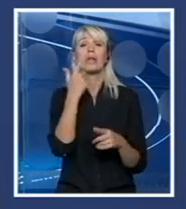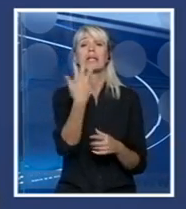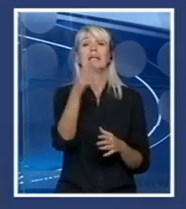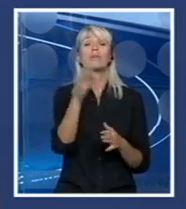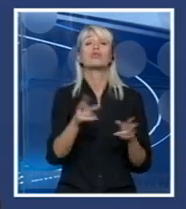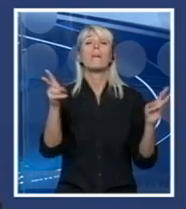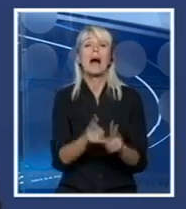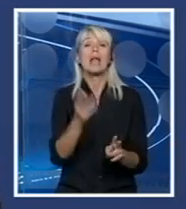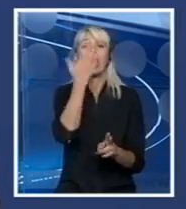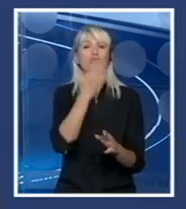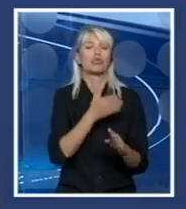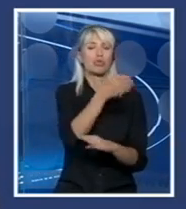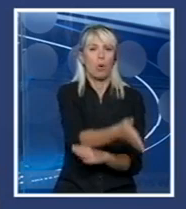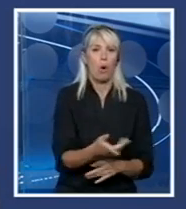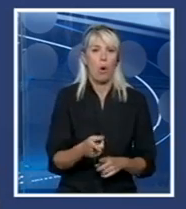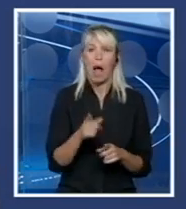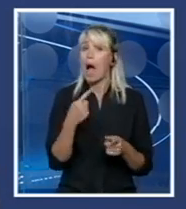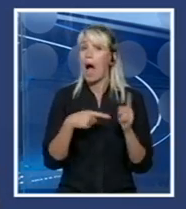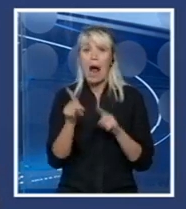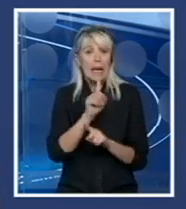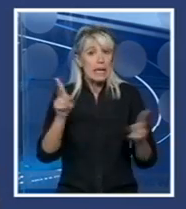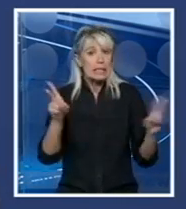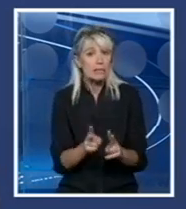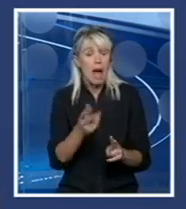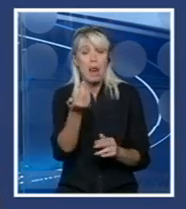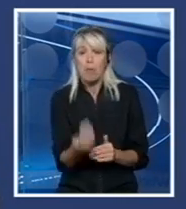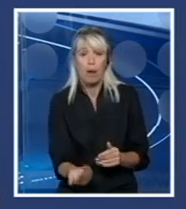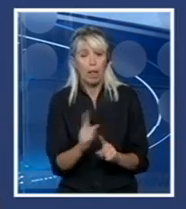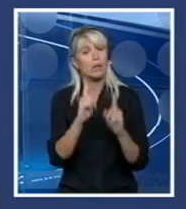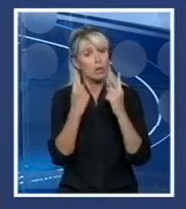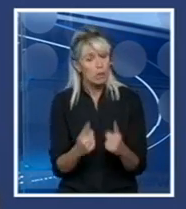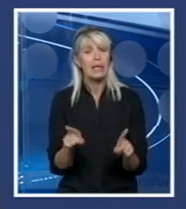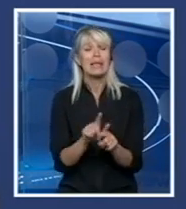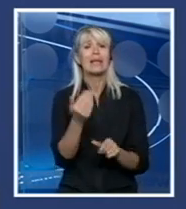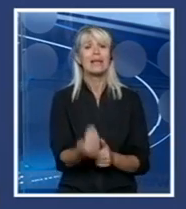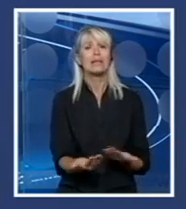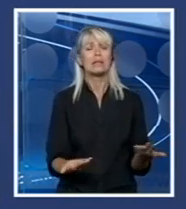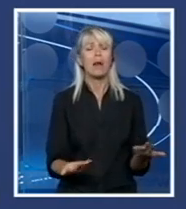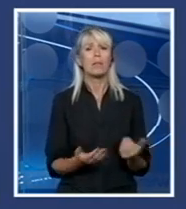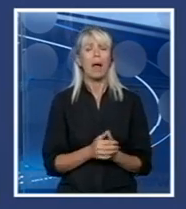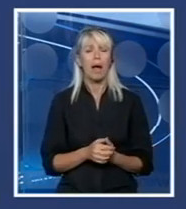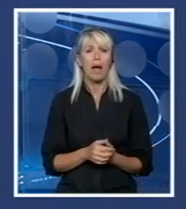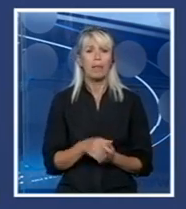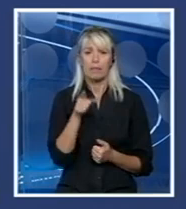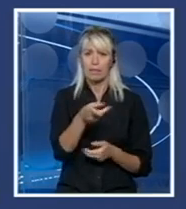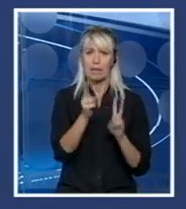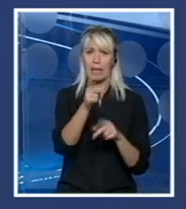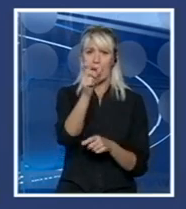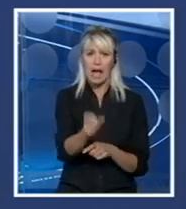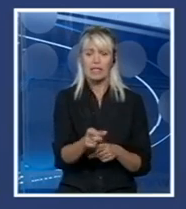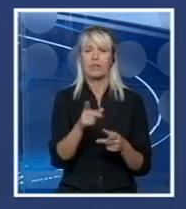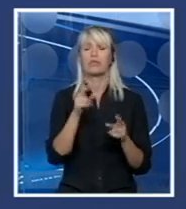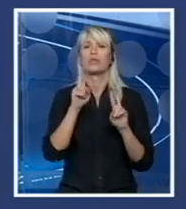školi. I niko im to nije smanjio platu zbog toga. Razumete? Oni imaju prostor da mnoge stvari, zadatke i ostalo postave na neku